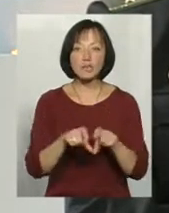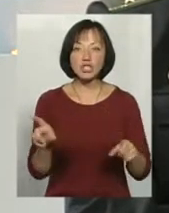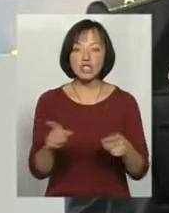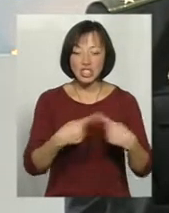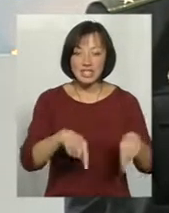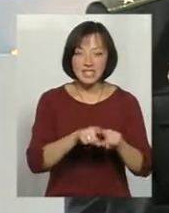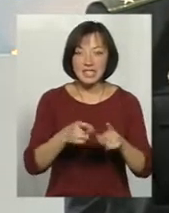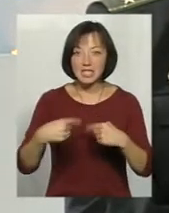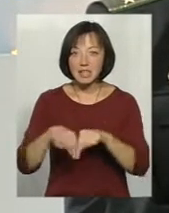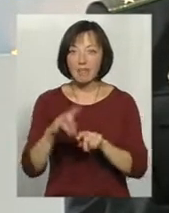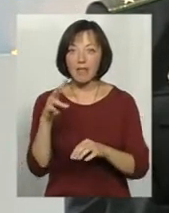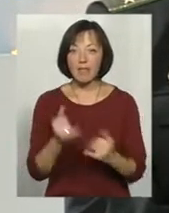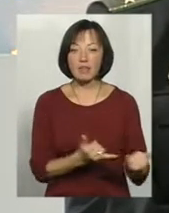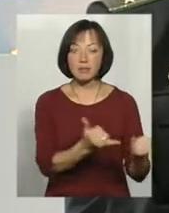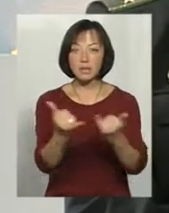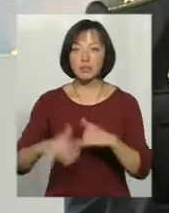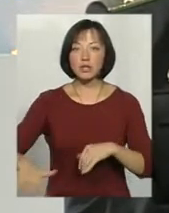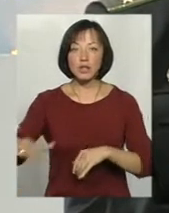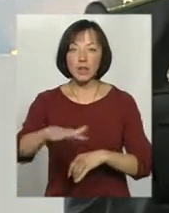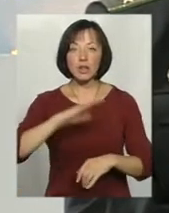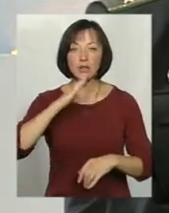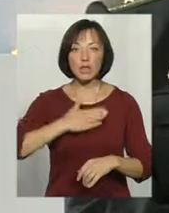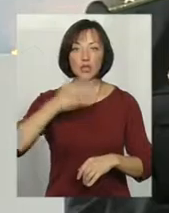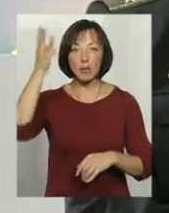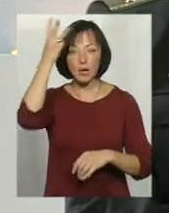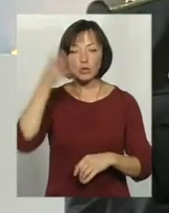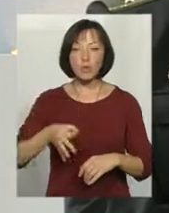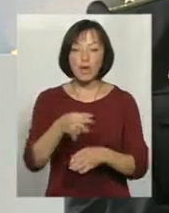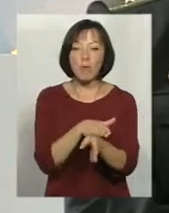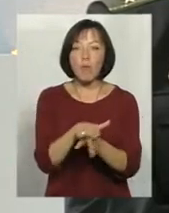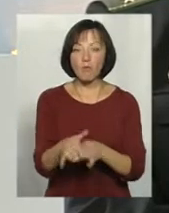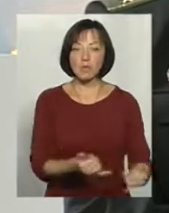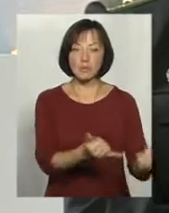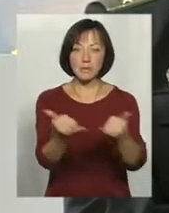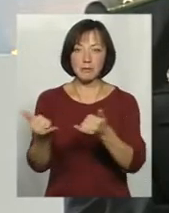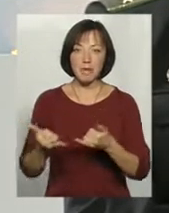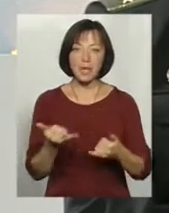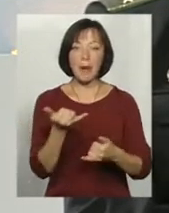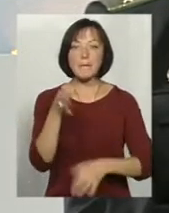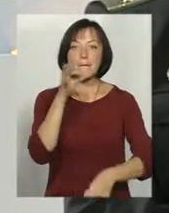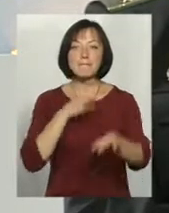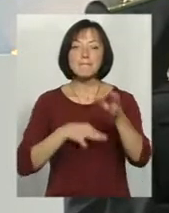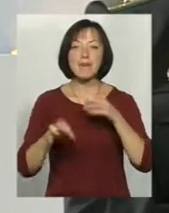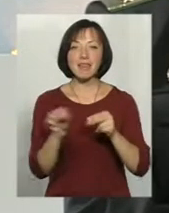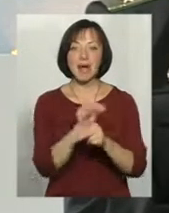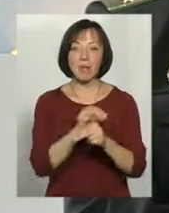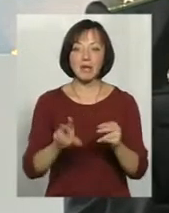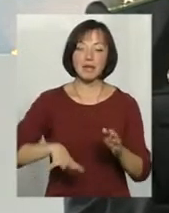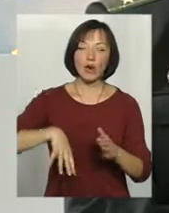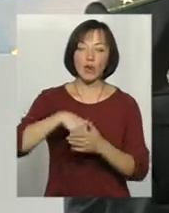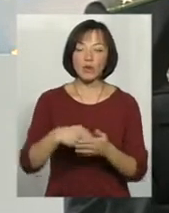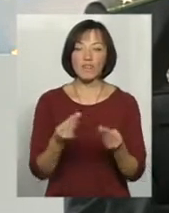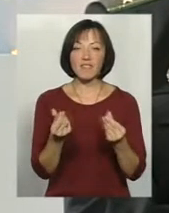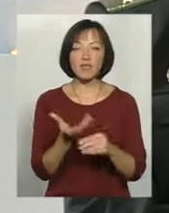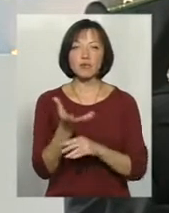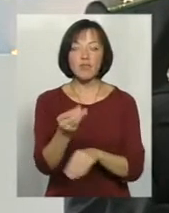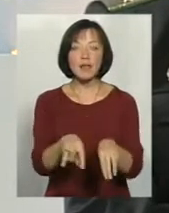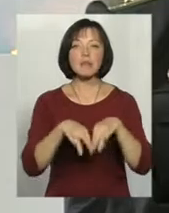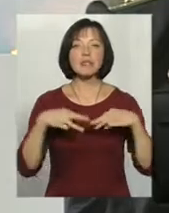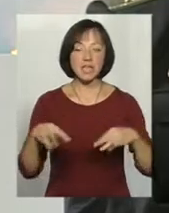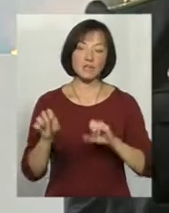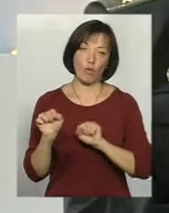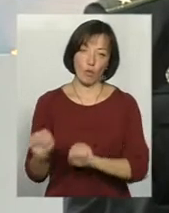які знаходяться на забезпеченні на теренах нашої Хмельницької області, повністю забезпечені медикаментами за рахунок фінансування